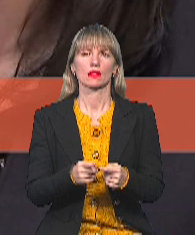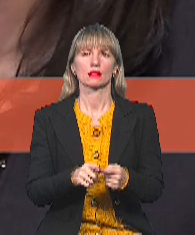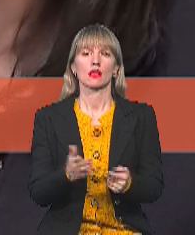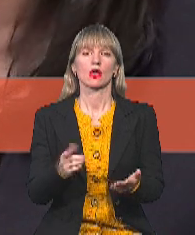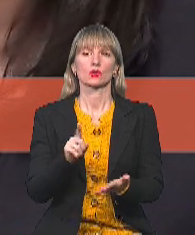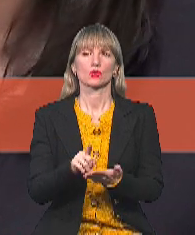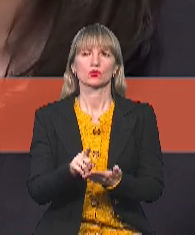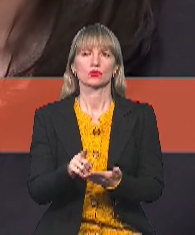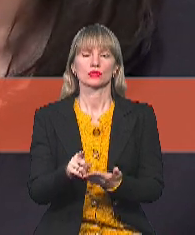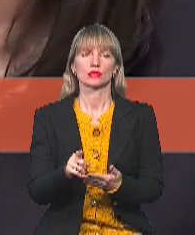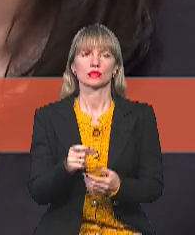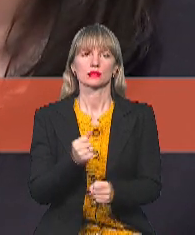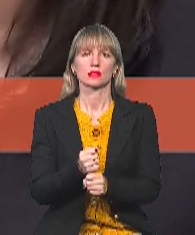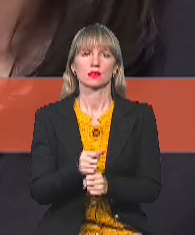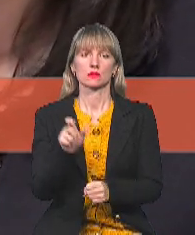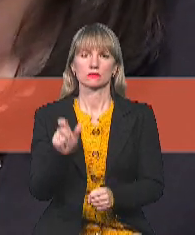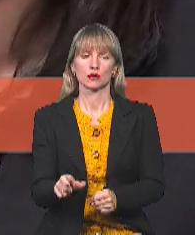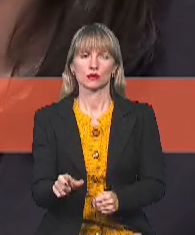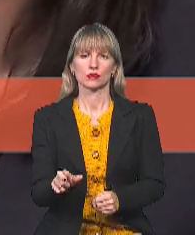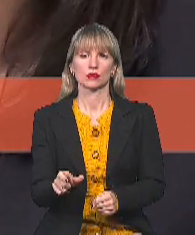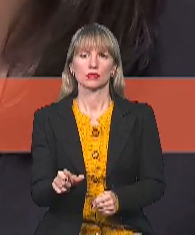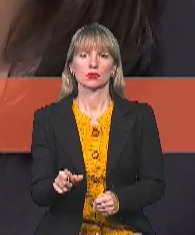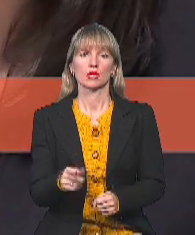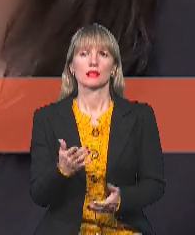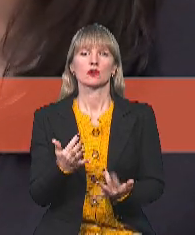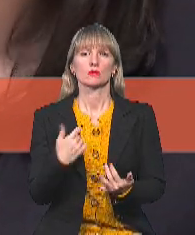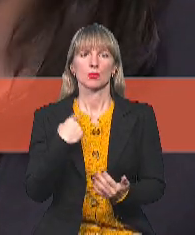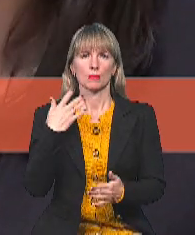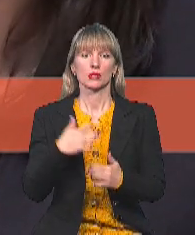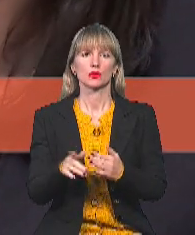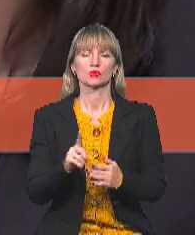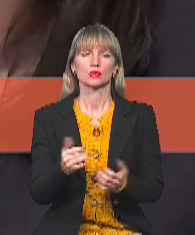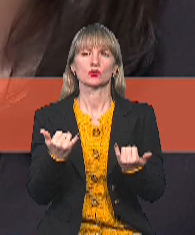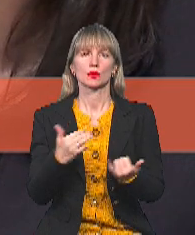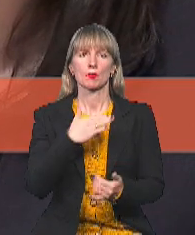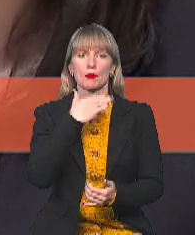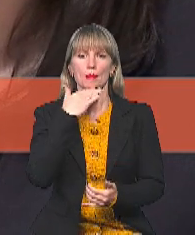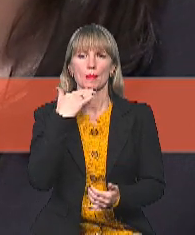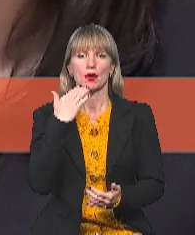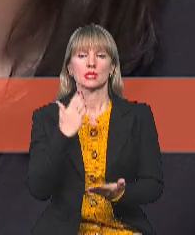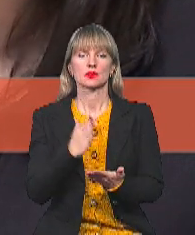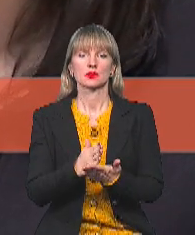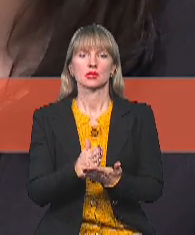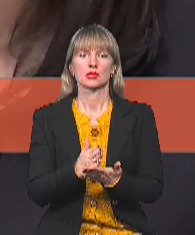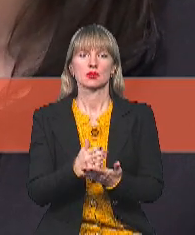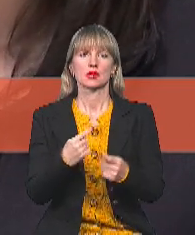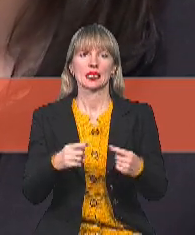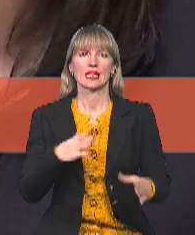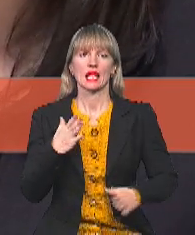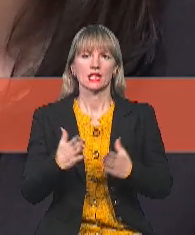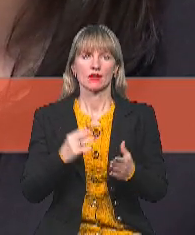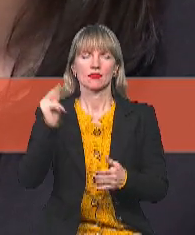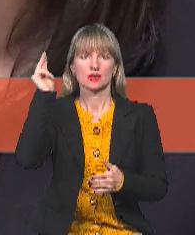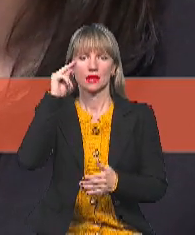діяти пацієнт? Наскільки ми зараз розуміємо те, що, ну, зараз маса йде тренінгів, занять і так далі.